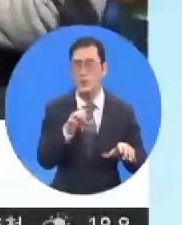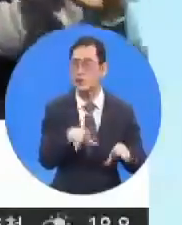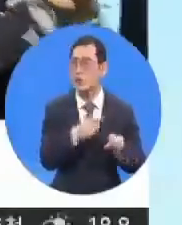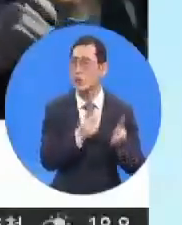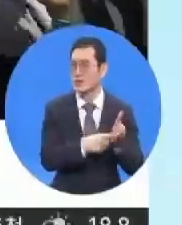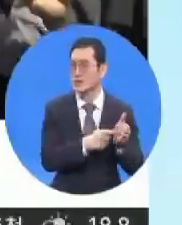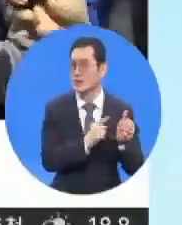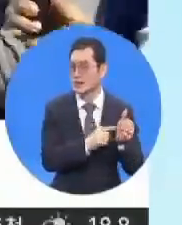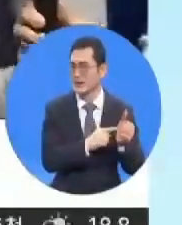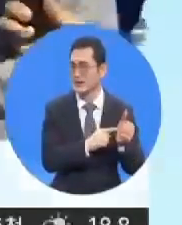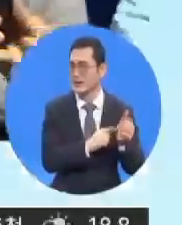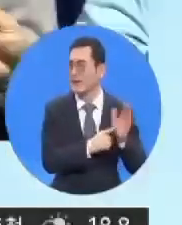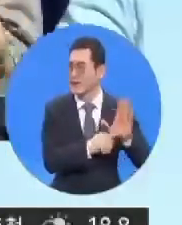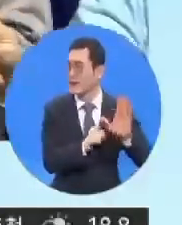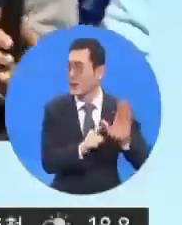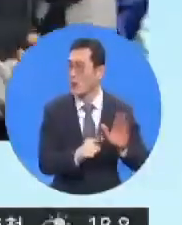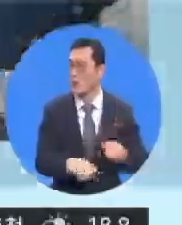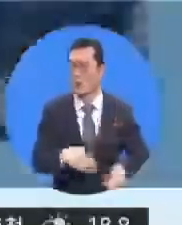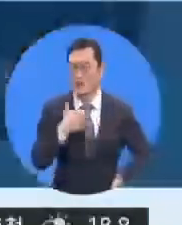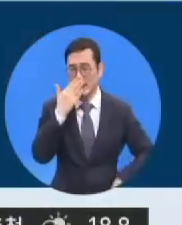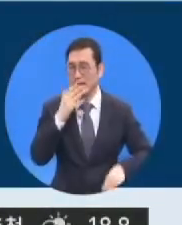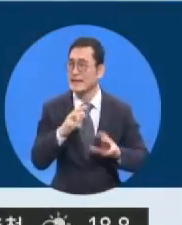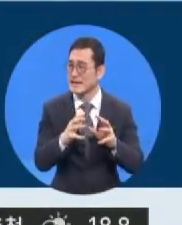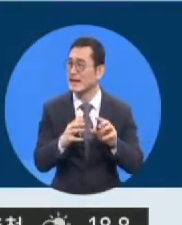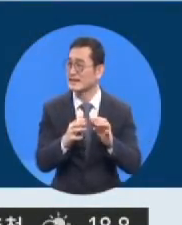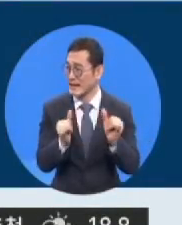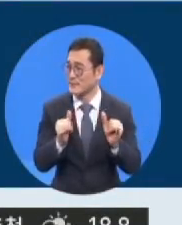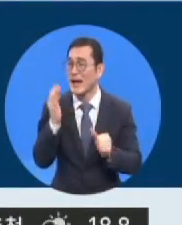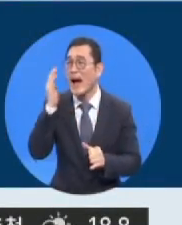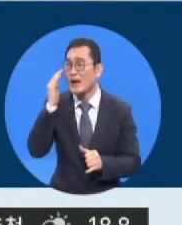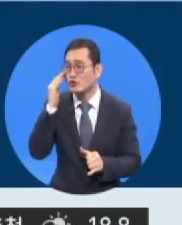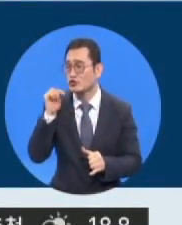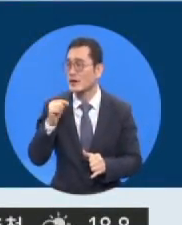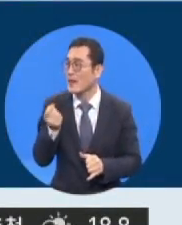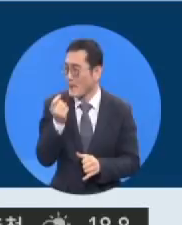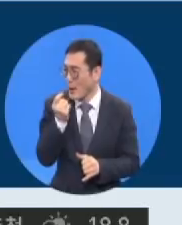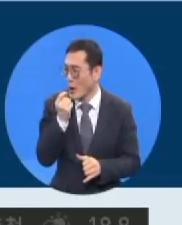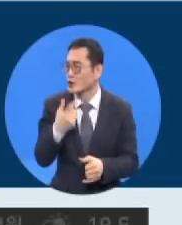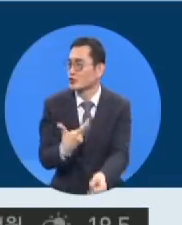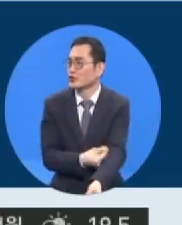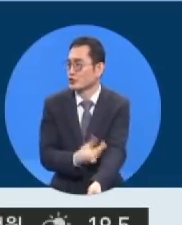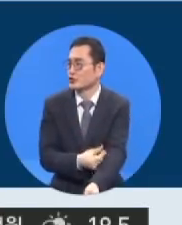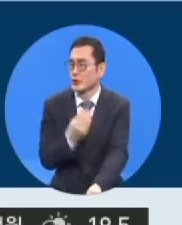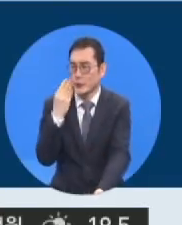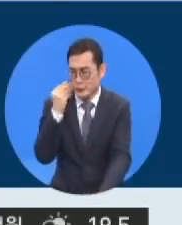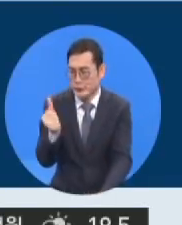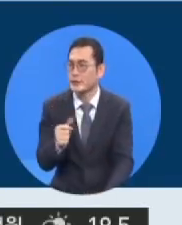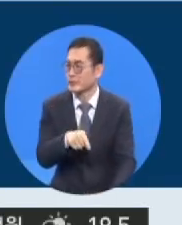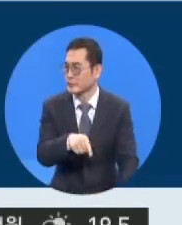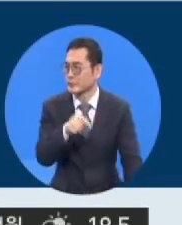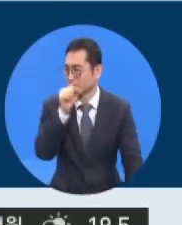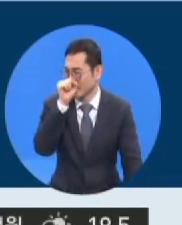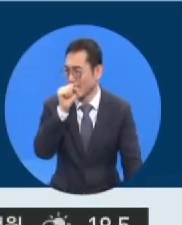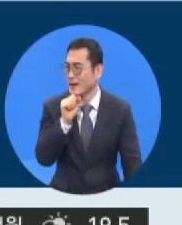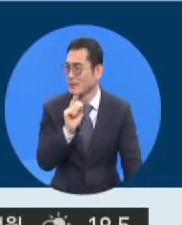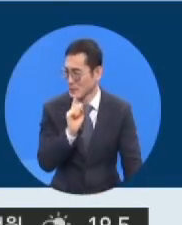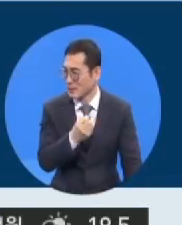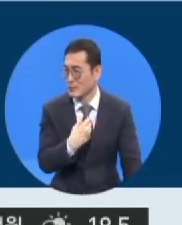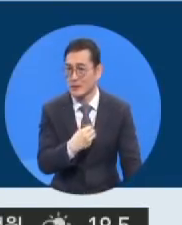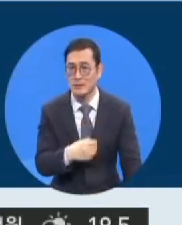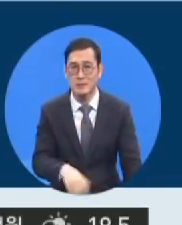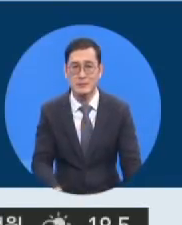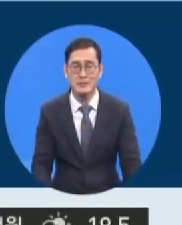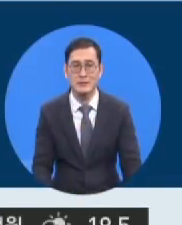얘기를 하셨는데 문제는 그게 지금 백신하고 상관 있는 게 아니고요. 네. 작년 딱 그 같은 날입니다. 작년 그 같은 날 기사를